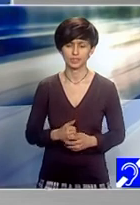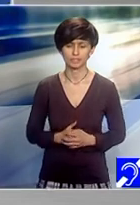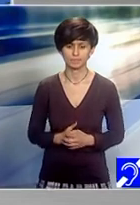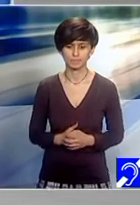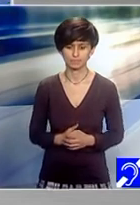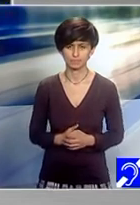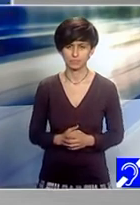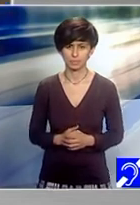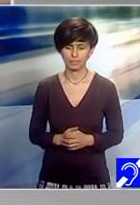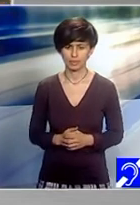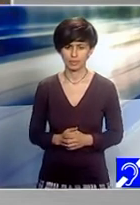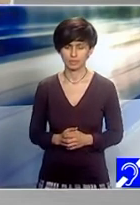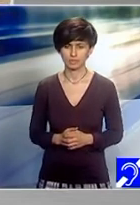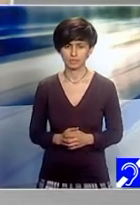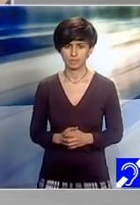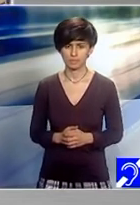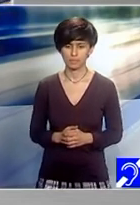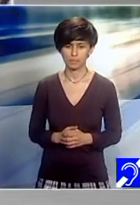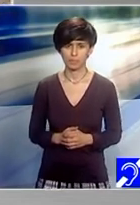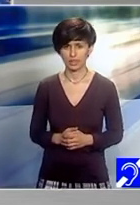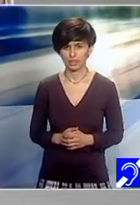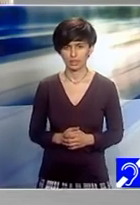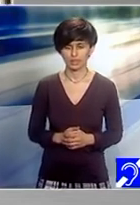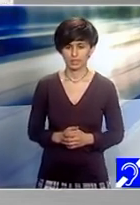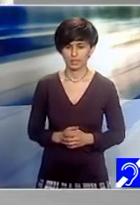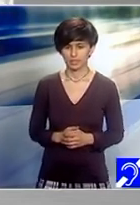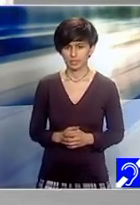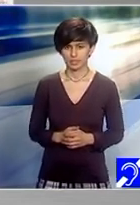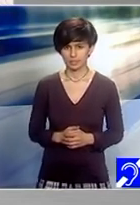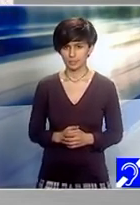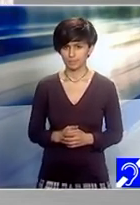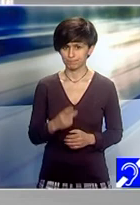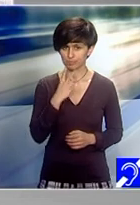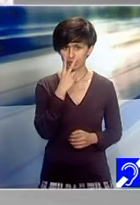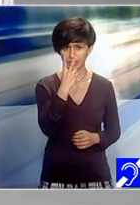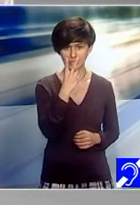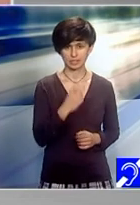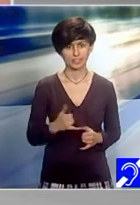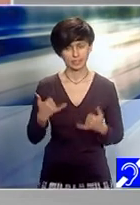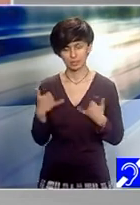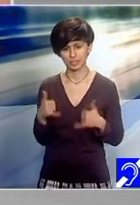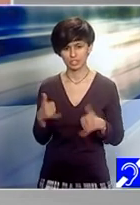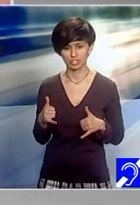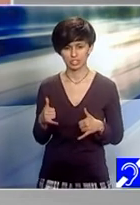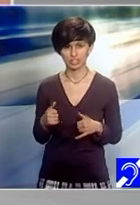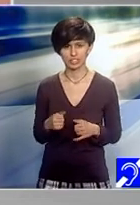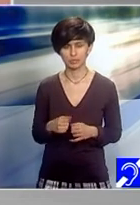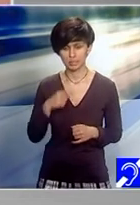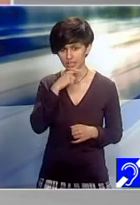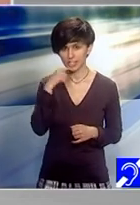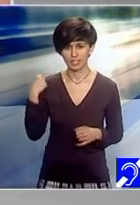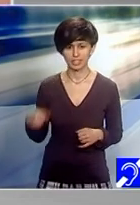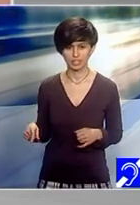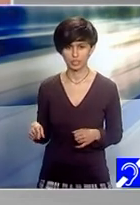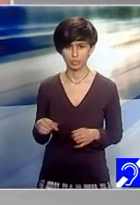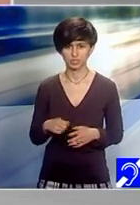la un olimpiadă. Trai, hai, decent. Haideți să vedem ce se întâmplă ce, în fugim, Rusia. Fugim în